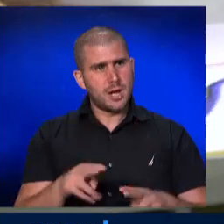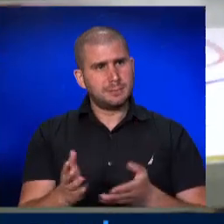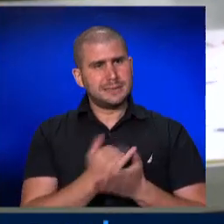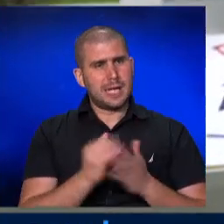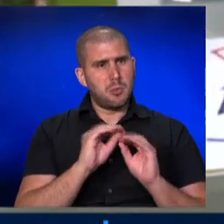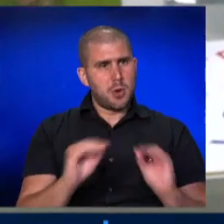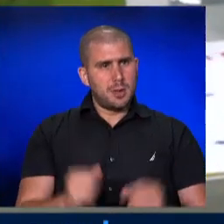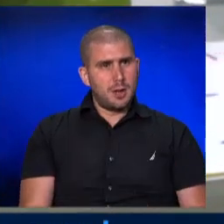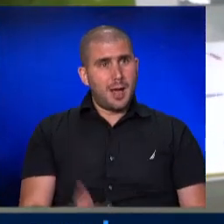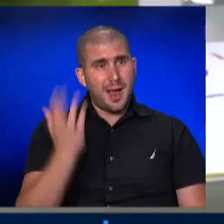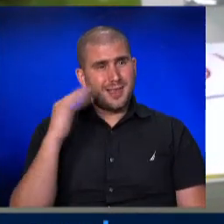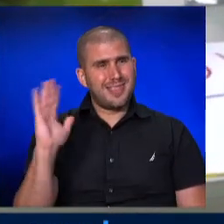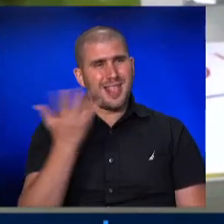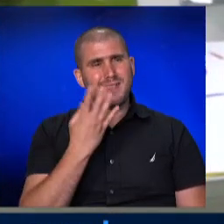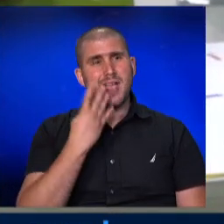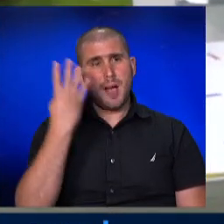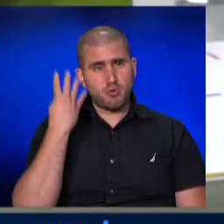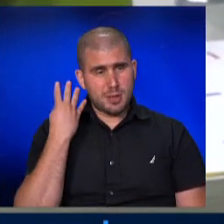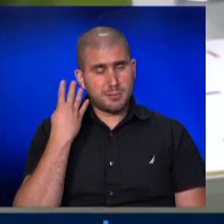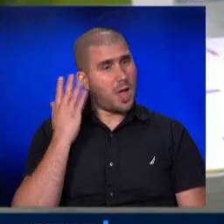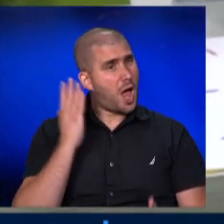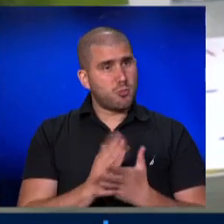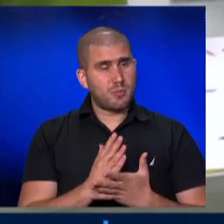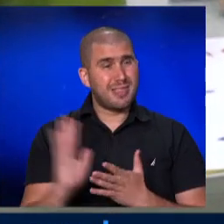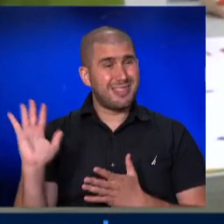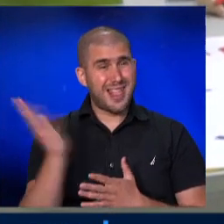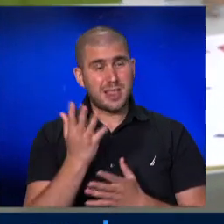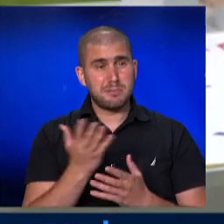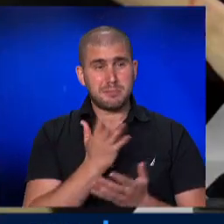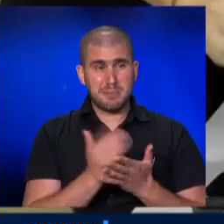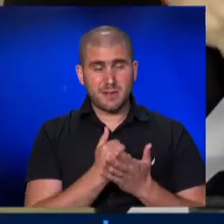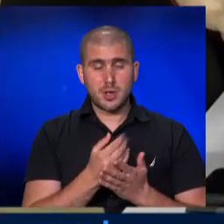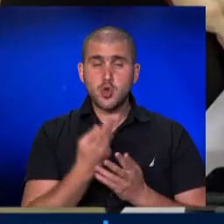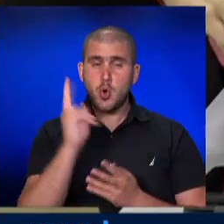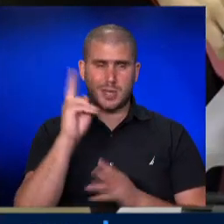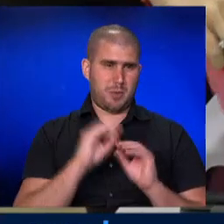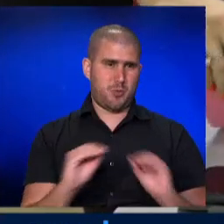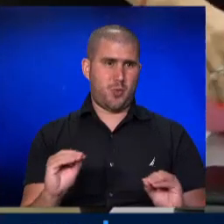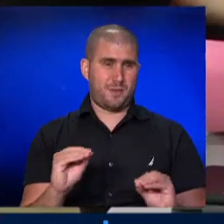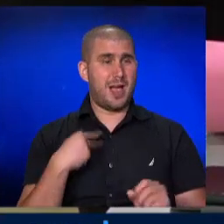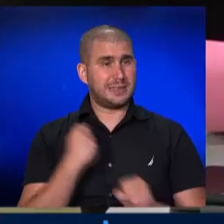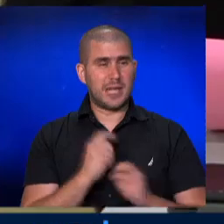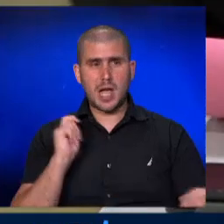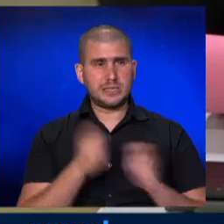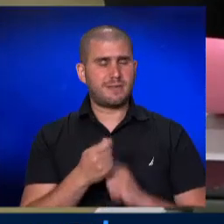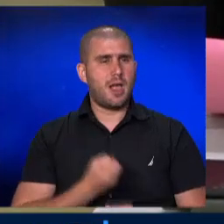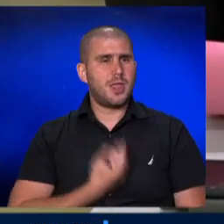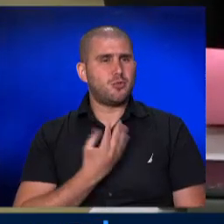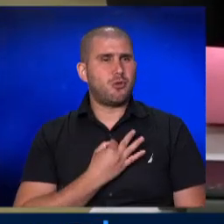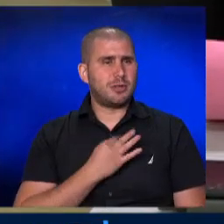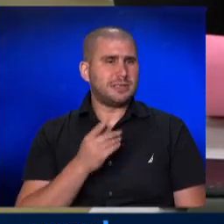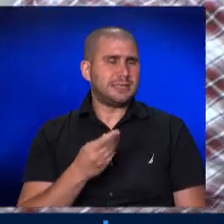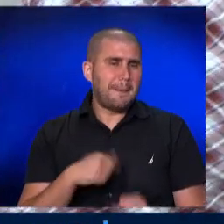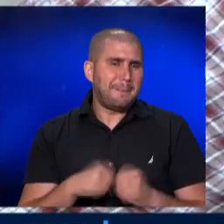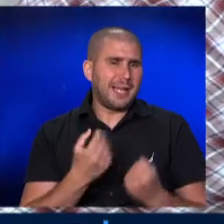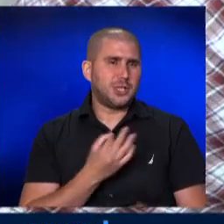המורים. הייתי דיילת לפני 4 שנים, חד משמעית, דיילת מרוויחה הרבה יותר ממורה, ועשיתי הסבה לנשמה, וזה המחיר שאני